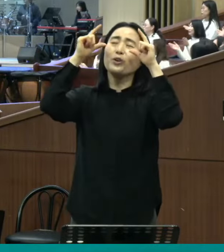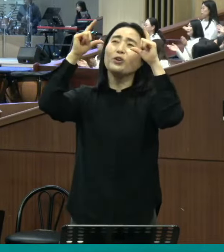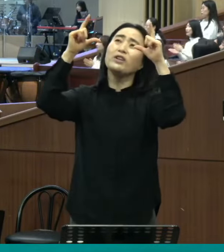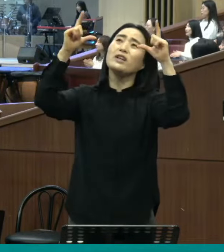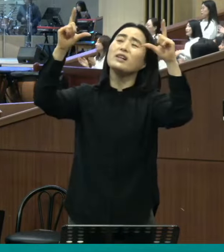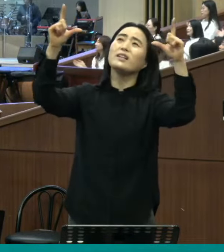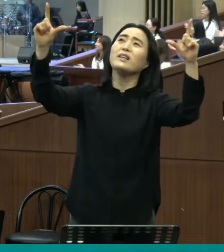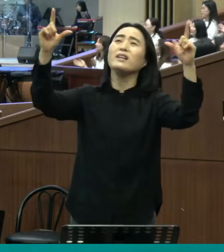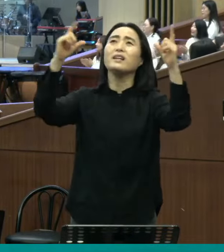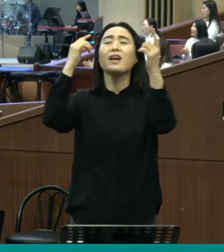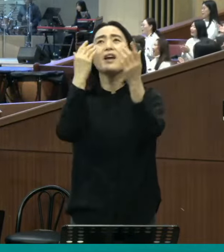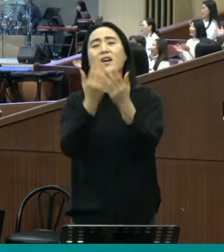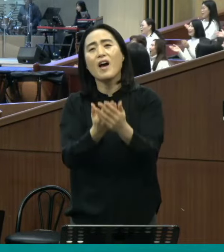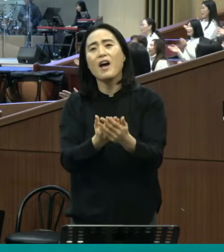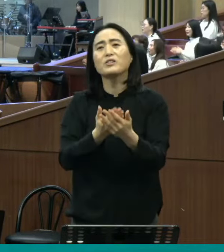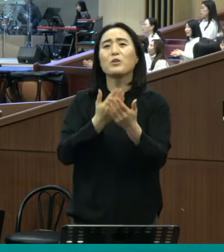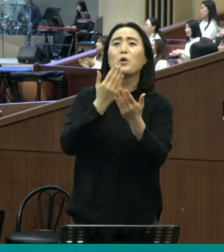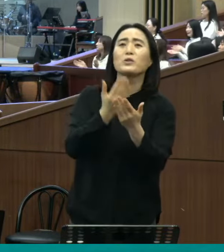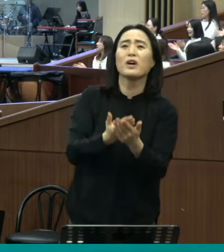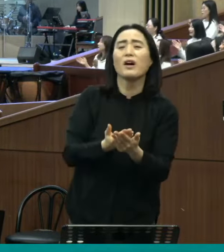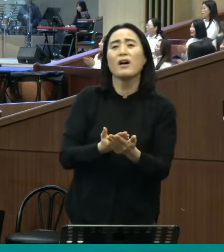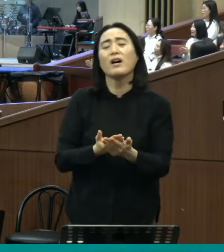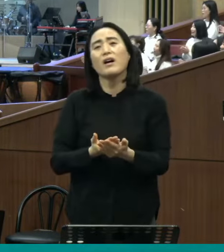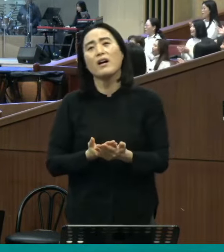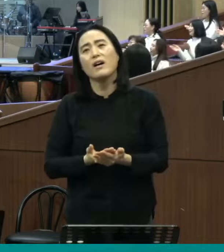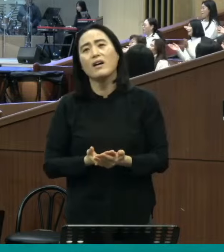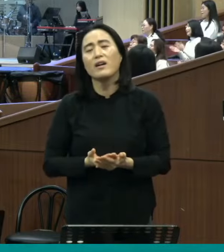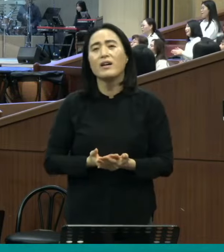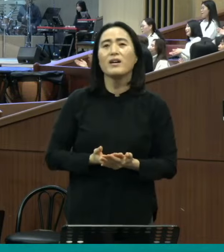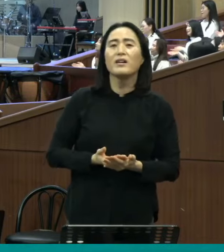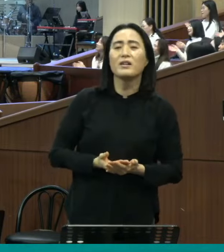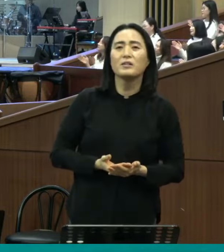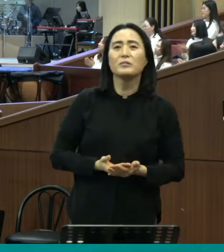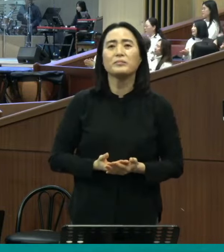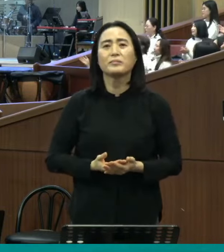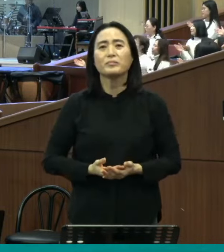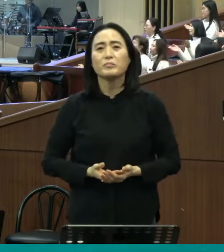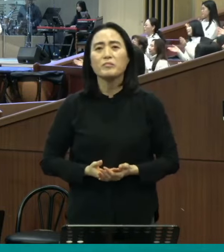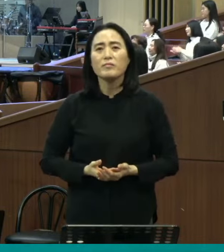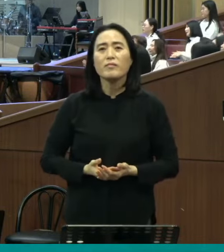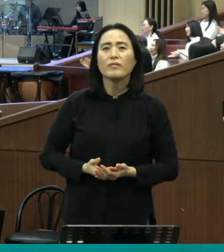눈을 뜨게 하소서. 아멘.